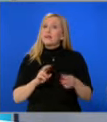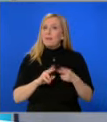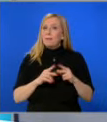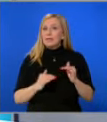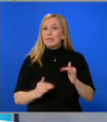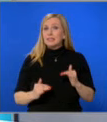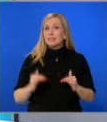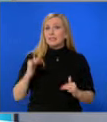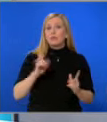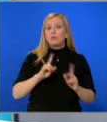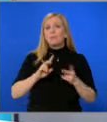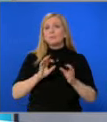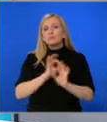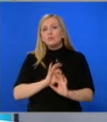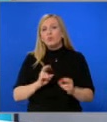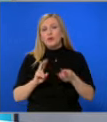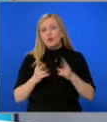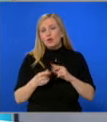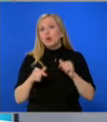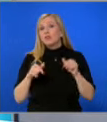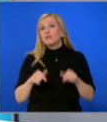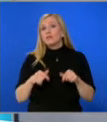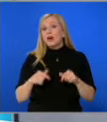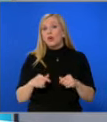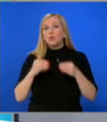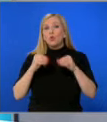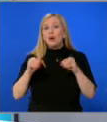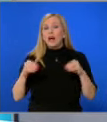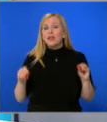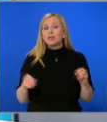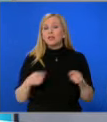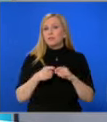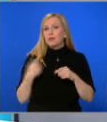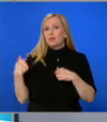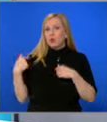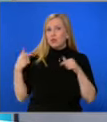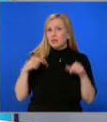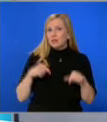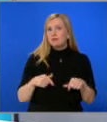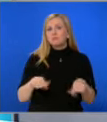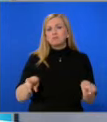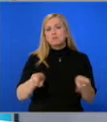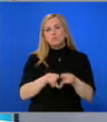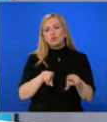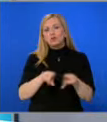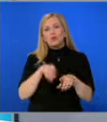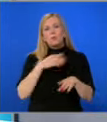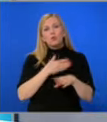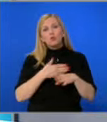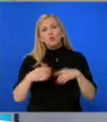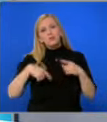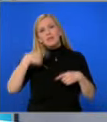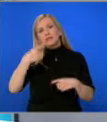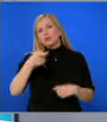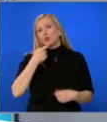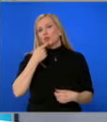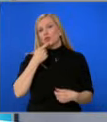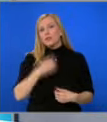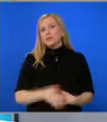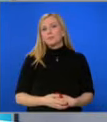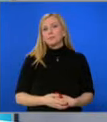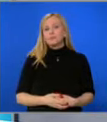време няма никакви реформи. Тоест, това, което е харчено, е правено до сега, по същия начин ще продължава да се случва и през следващата година.